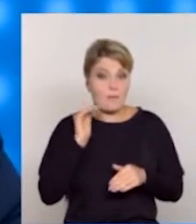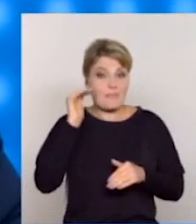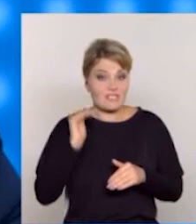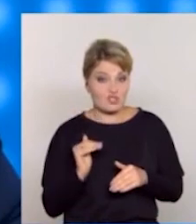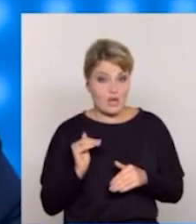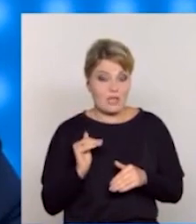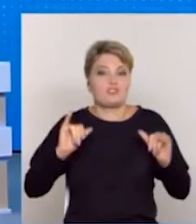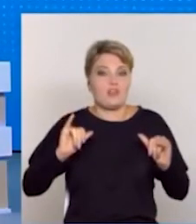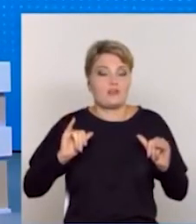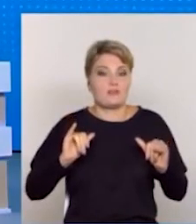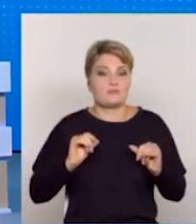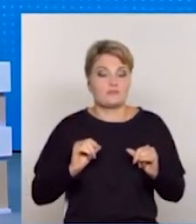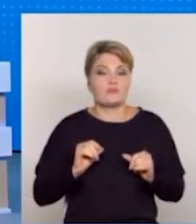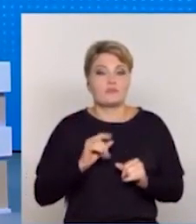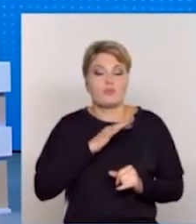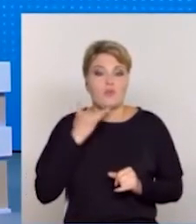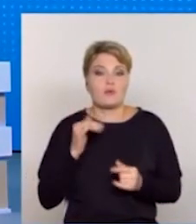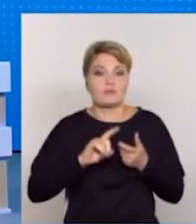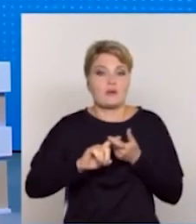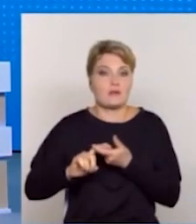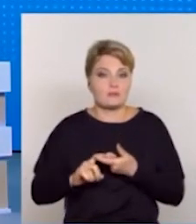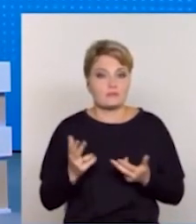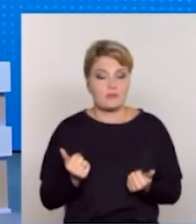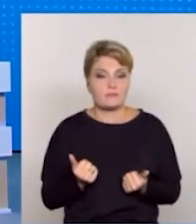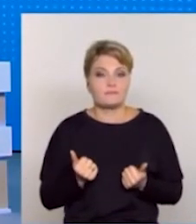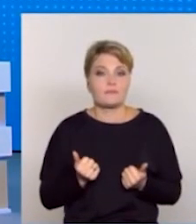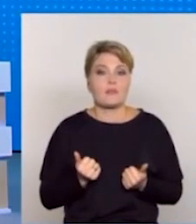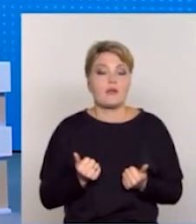выступления губернатора журналист и телеведущий Александр Ризонтов